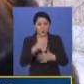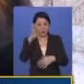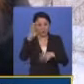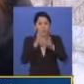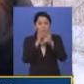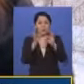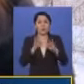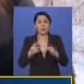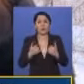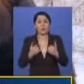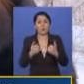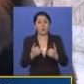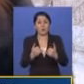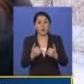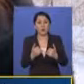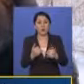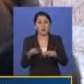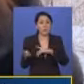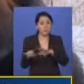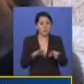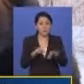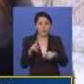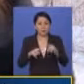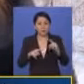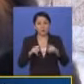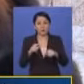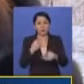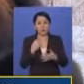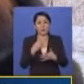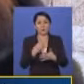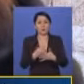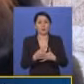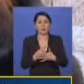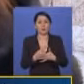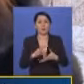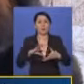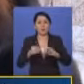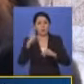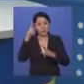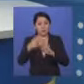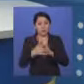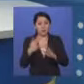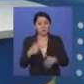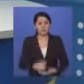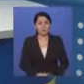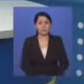рәміздерін құрметке өтейіз. Бұл челлендж біздің патриот екенімізді көрсетудің бір жолы деп білемін.